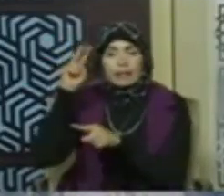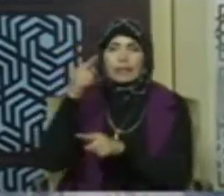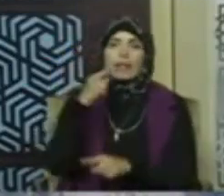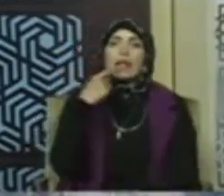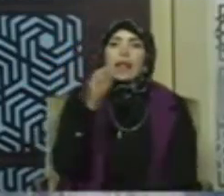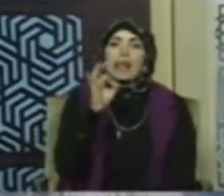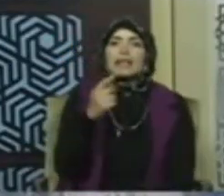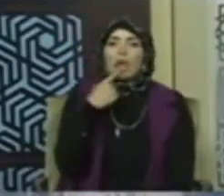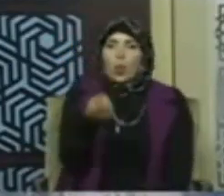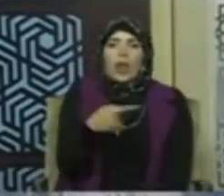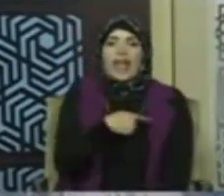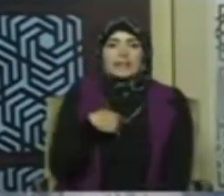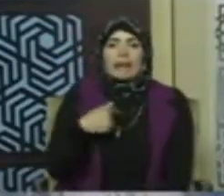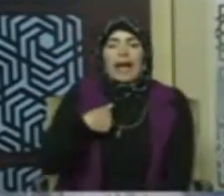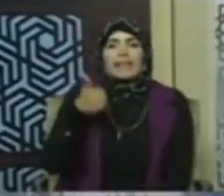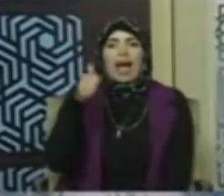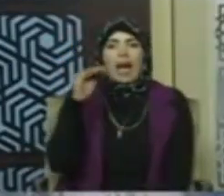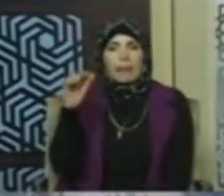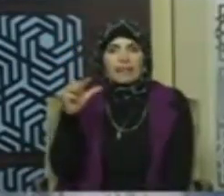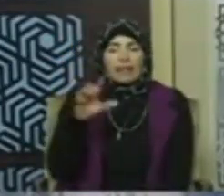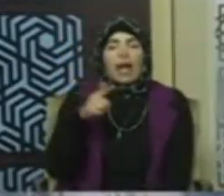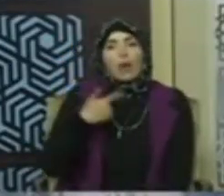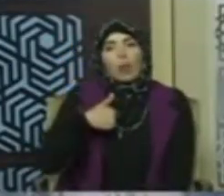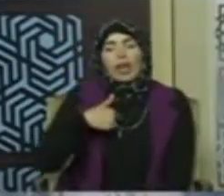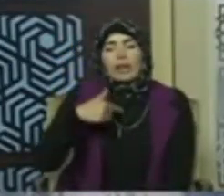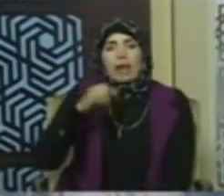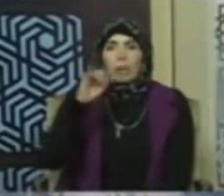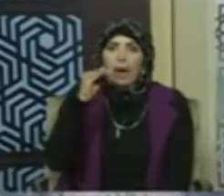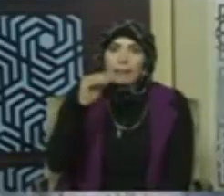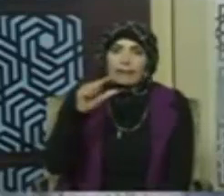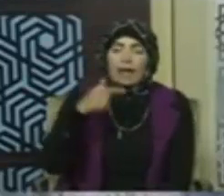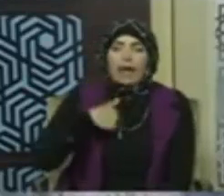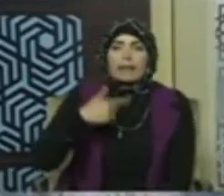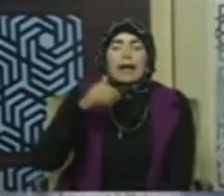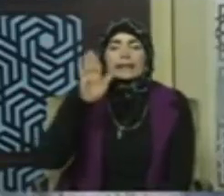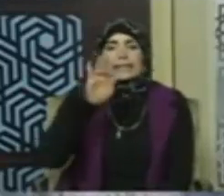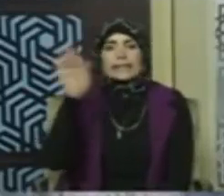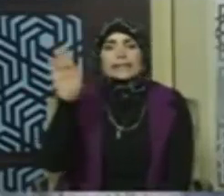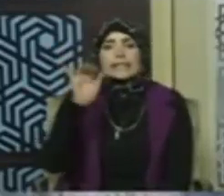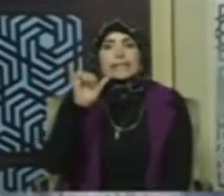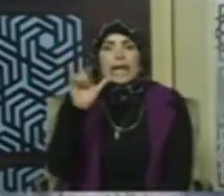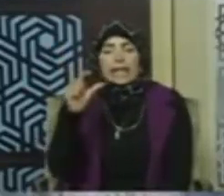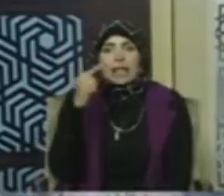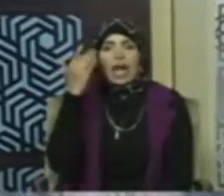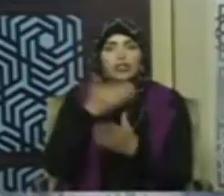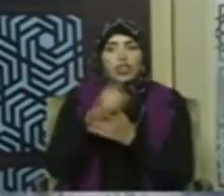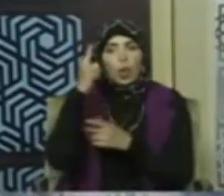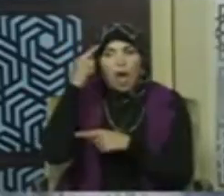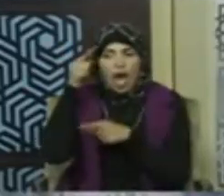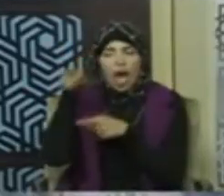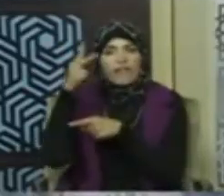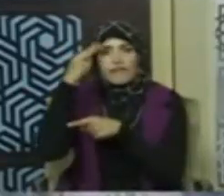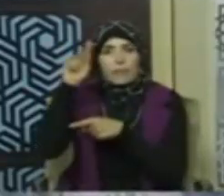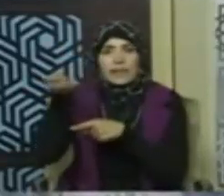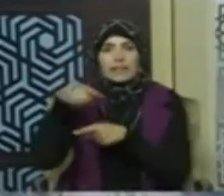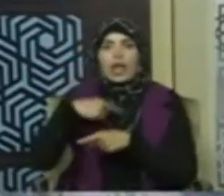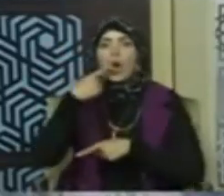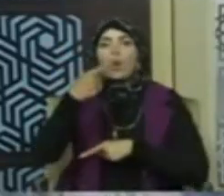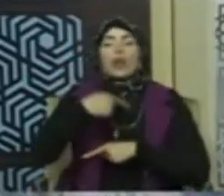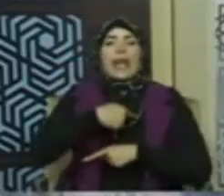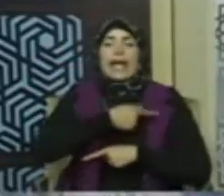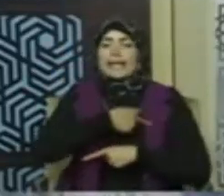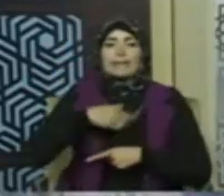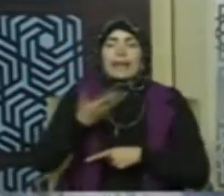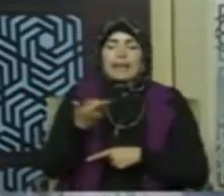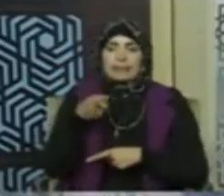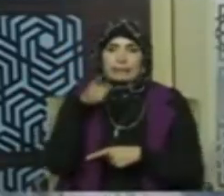قل اسمك: أنا أحمد، أنا محمد، أنا سيد، حتى يعرف أهل البيت من أنت. لما دخل أحد الناس على